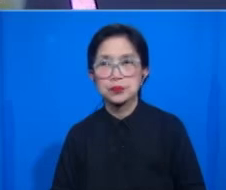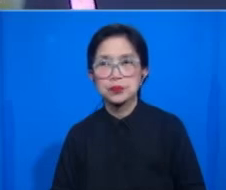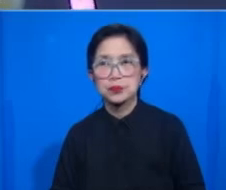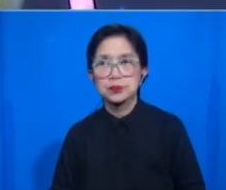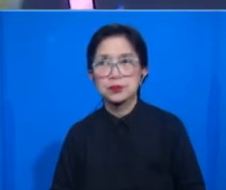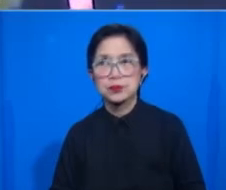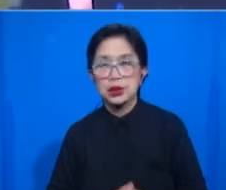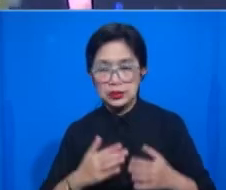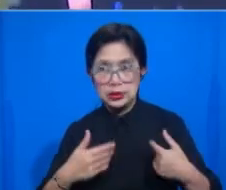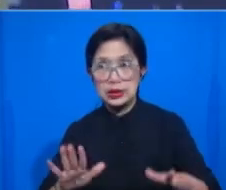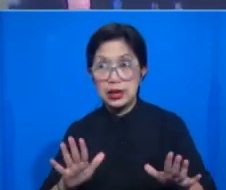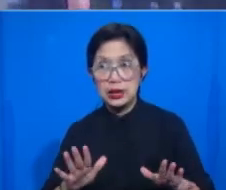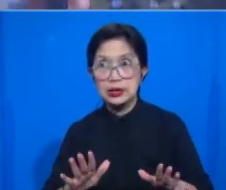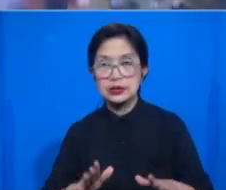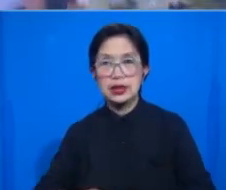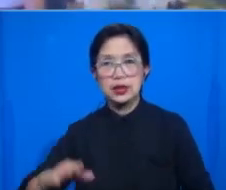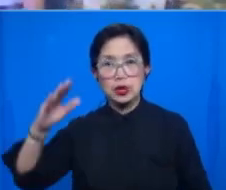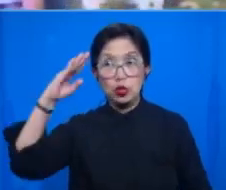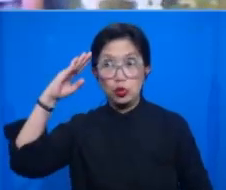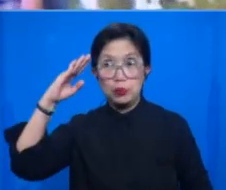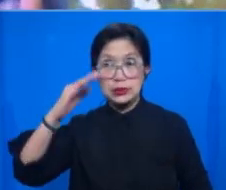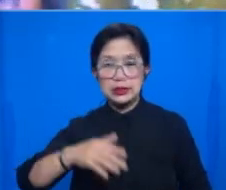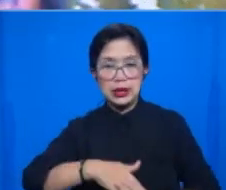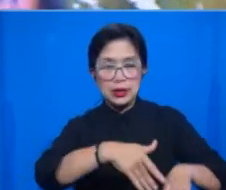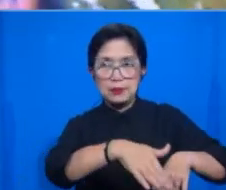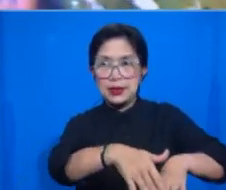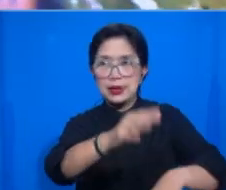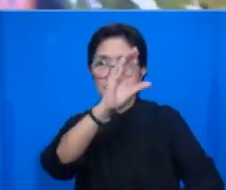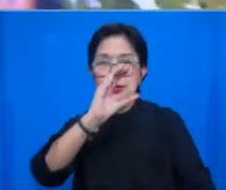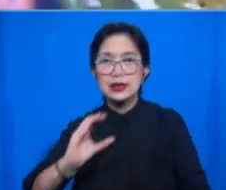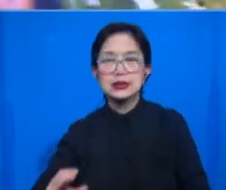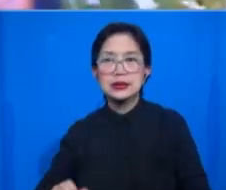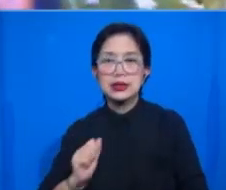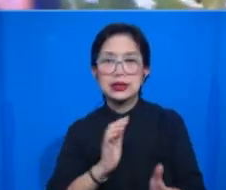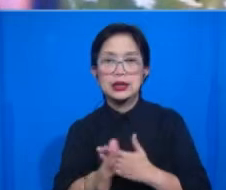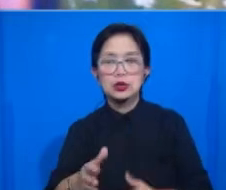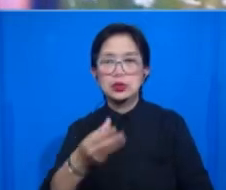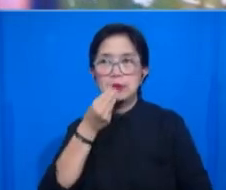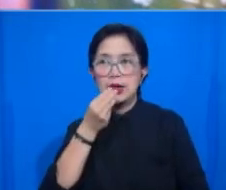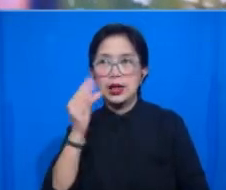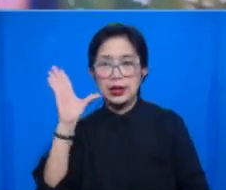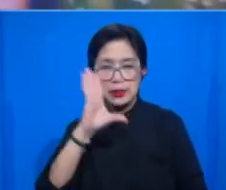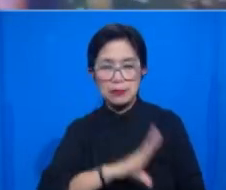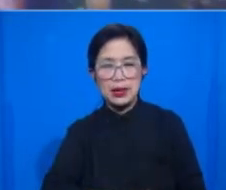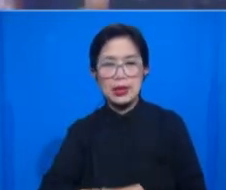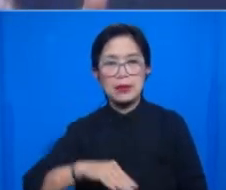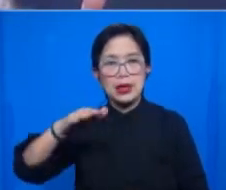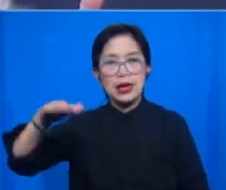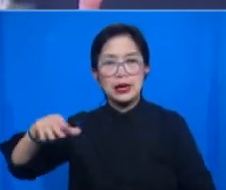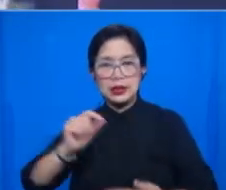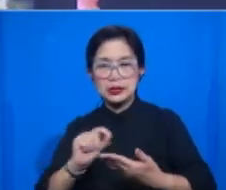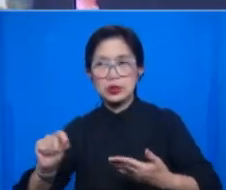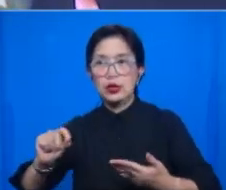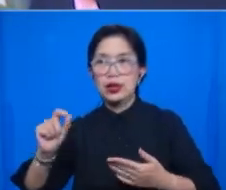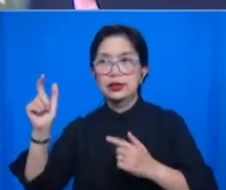Usai melaksanakan upacara parade senja, para jajaran Kabinet Merah Putih melanjutkan dengan acara gala dinner. Taruna dan Taruni Akmil yang